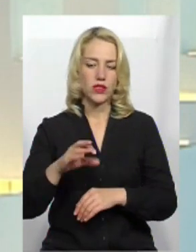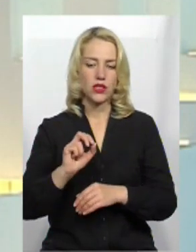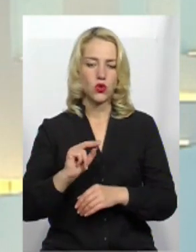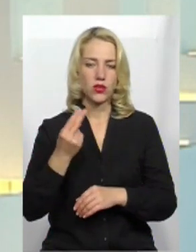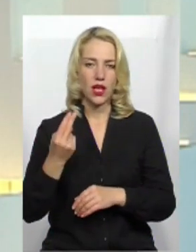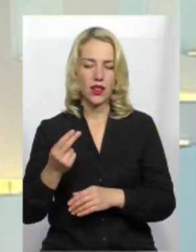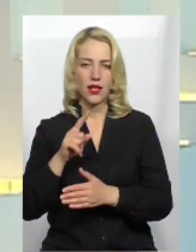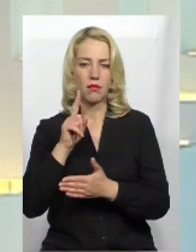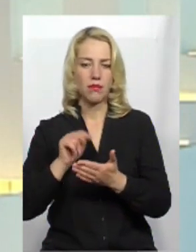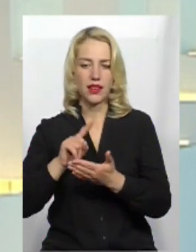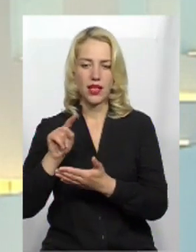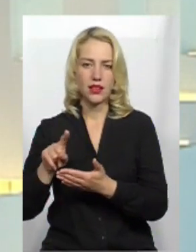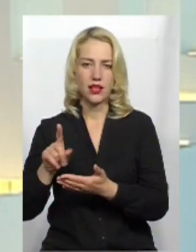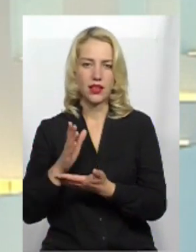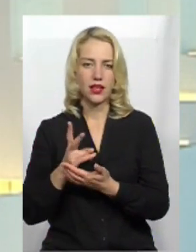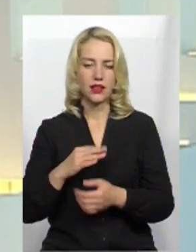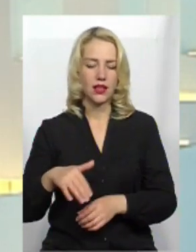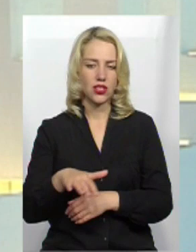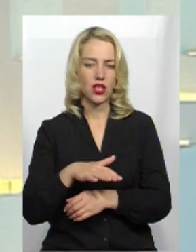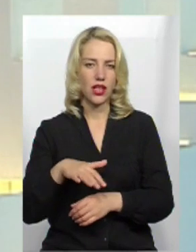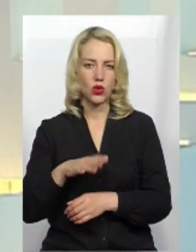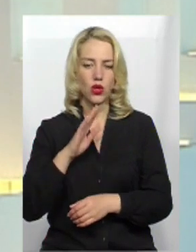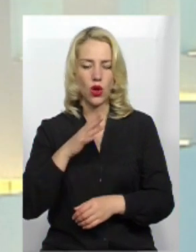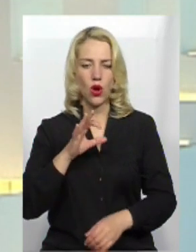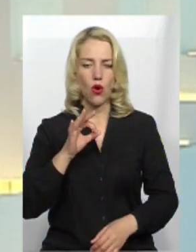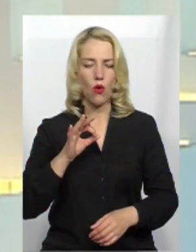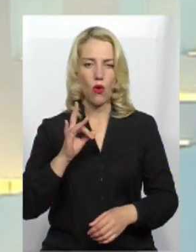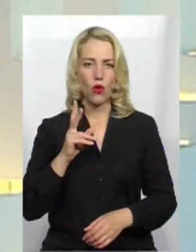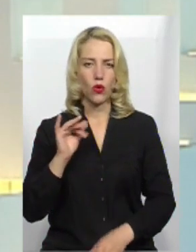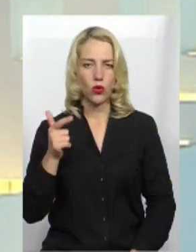соціальних питань, які є на нашій території, на нашому окрузі, на